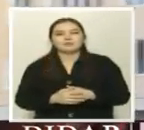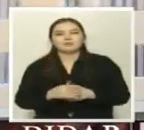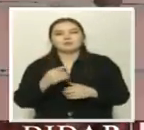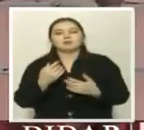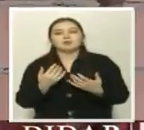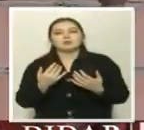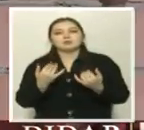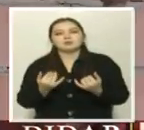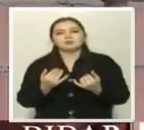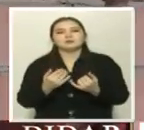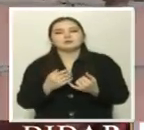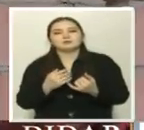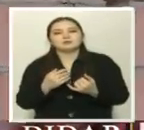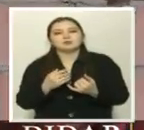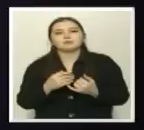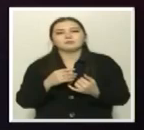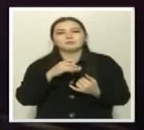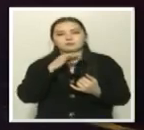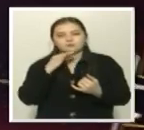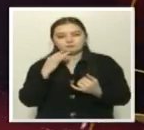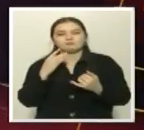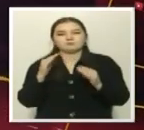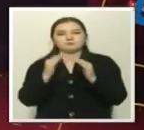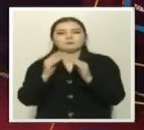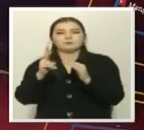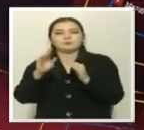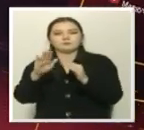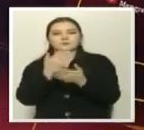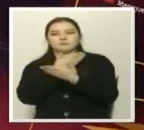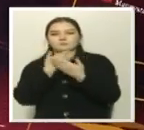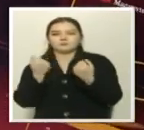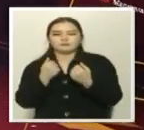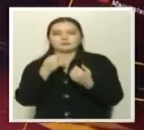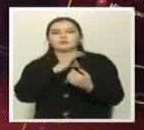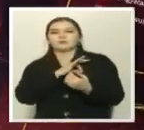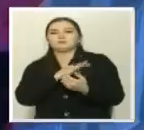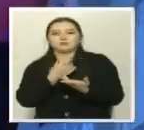арқылы көгілдір отынды қосатын болады. Ақсындар табылды, Бауыржан Ниязқұлов, Амангелді Тұрахмет, Дидар.